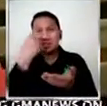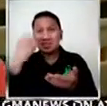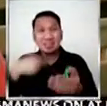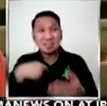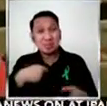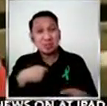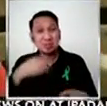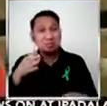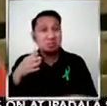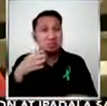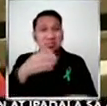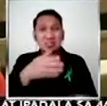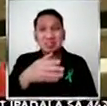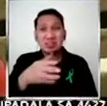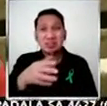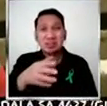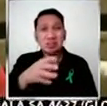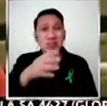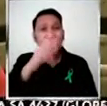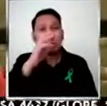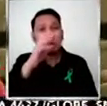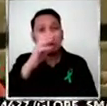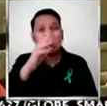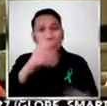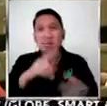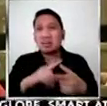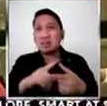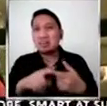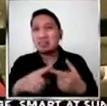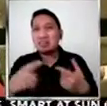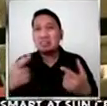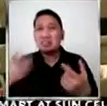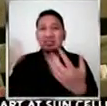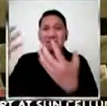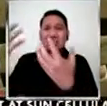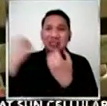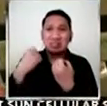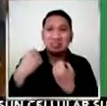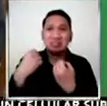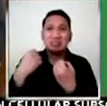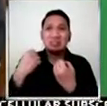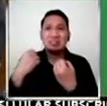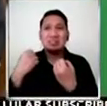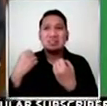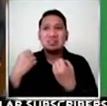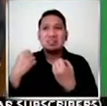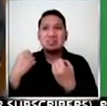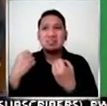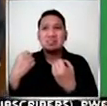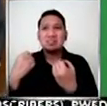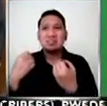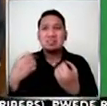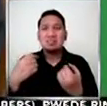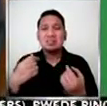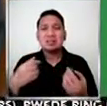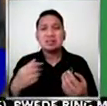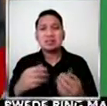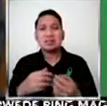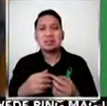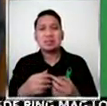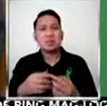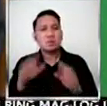Bigla akong inuun nila, hindi ako dito, hindi ako sila matundo. Hindi ako dito. Everything is necessary to